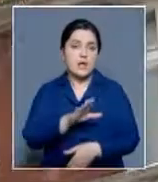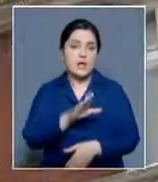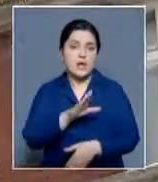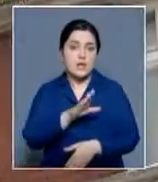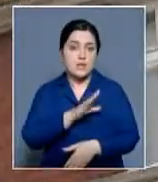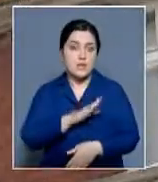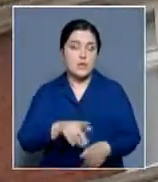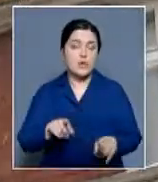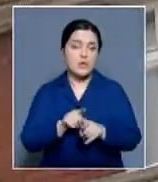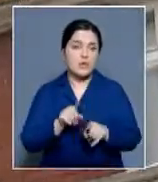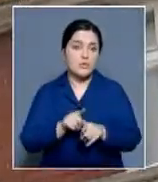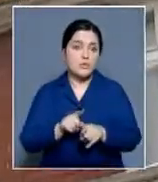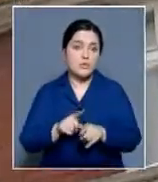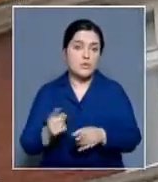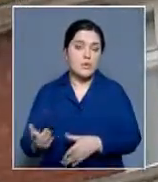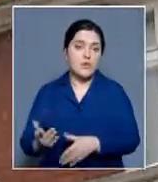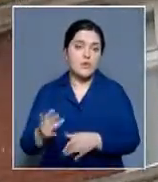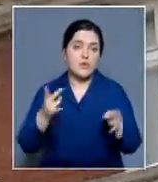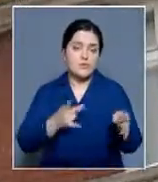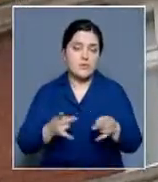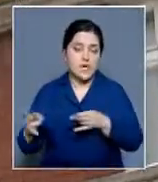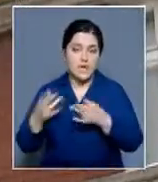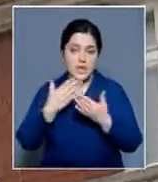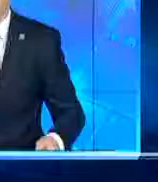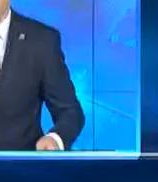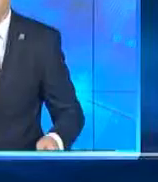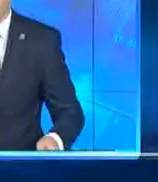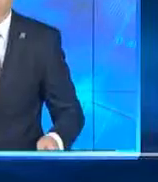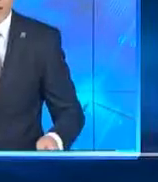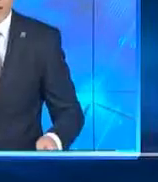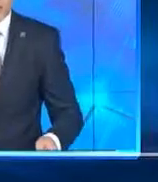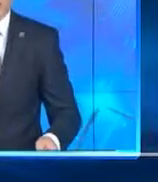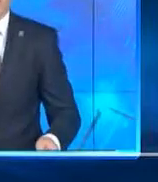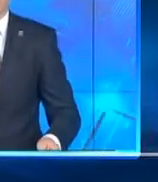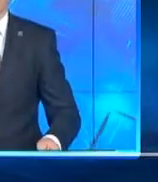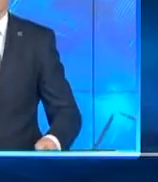Среди эвакуированных пострадавших нет. У меня к этой минуте все.